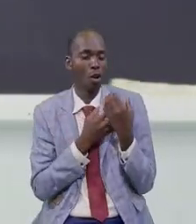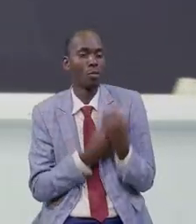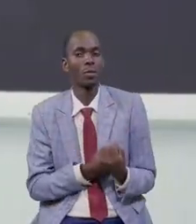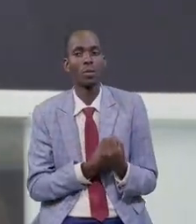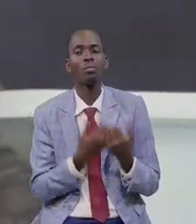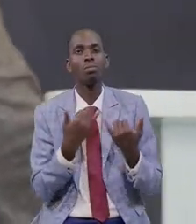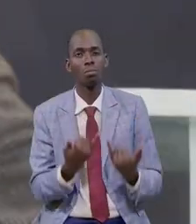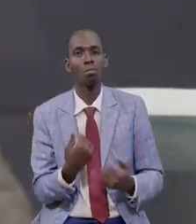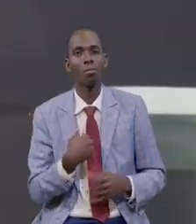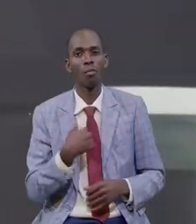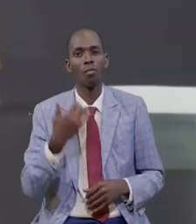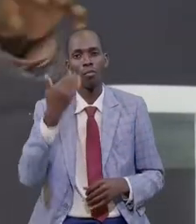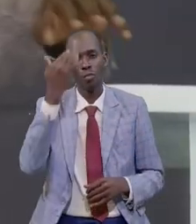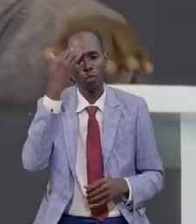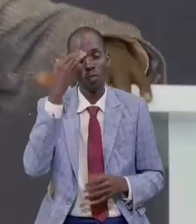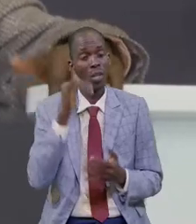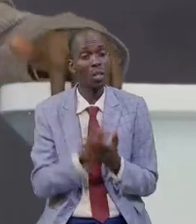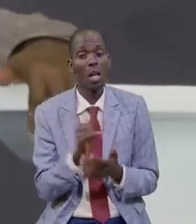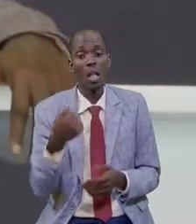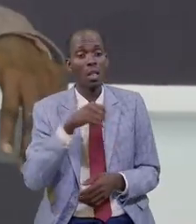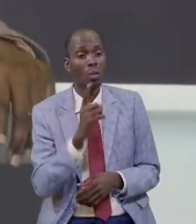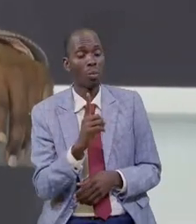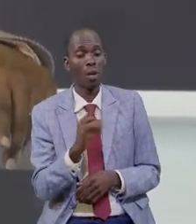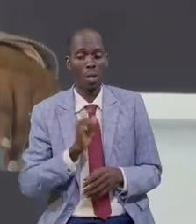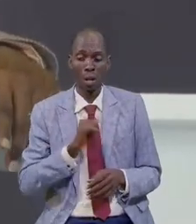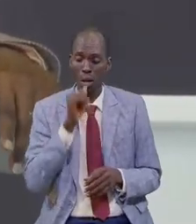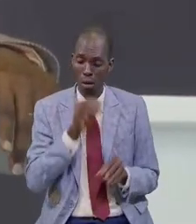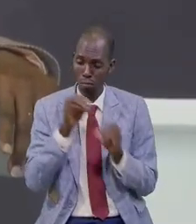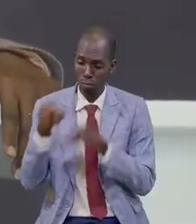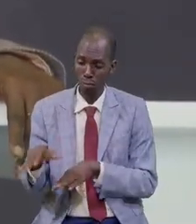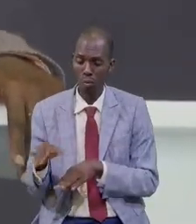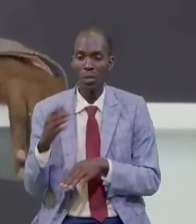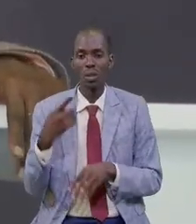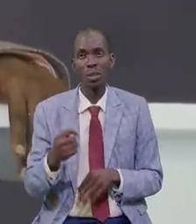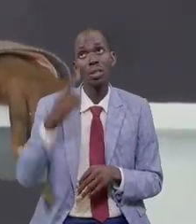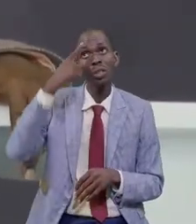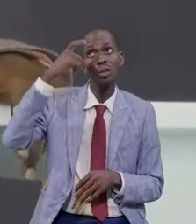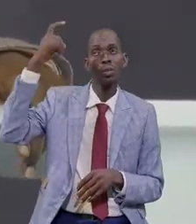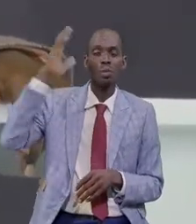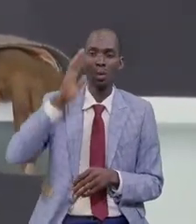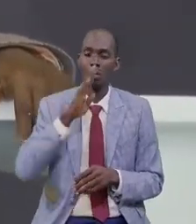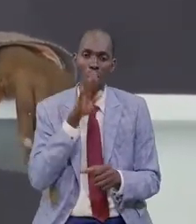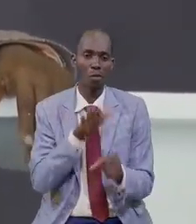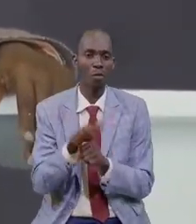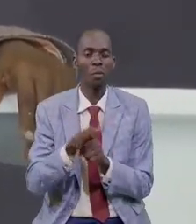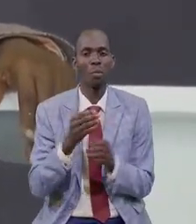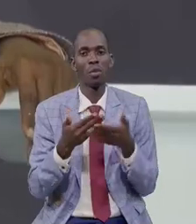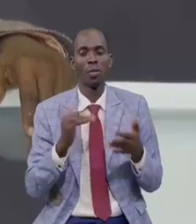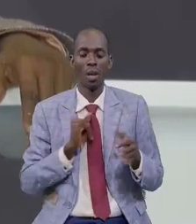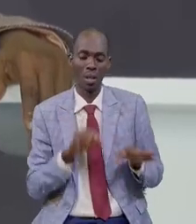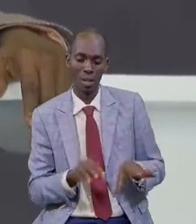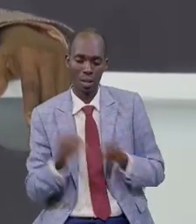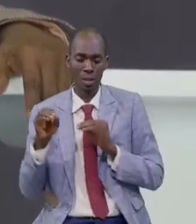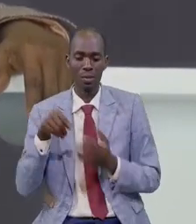dépose le rêve sera accompli avant que je ne quitte ce lieu